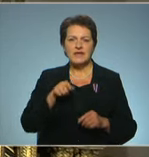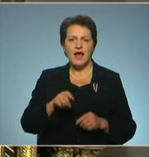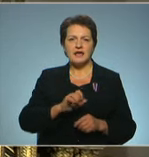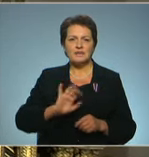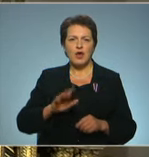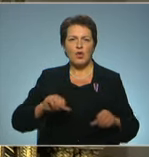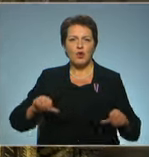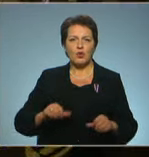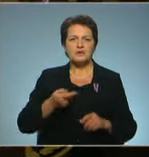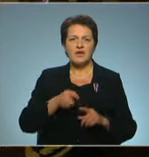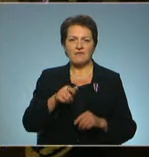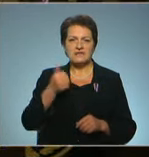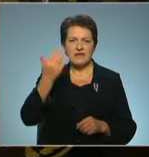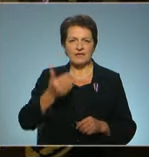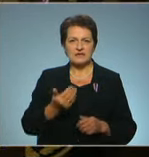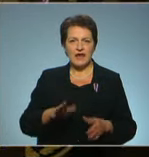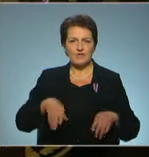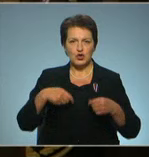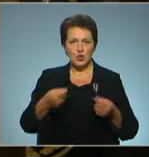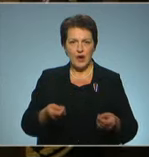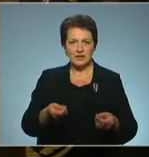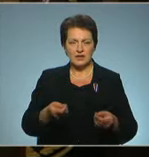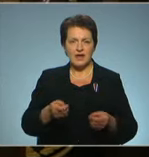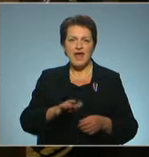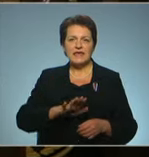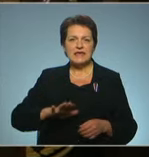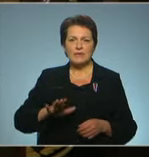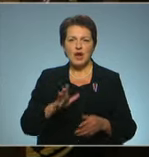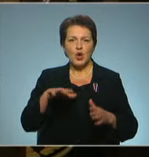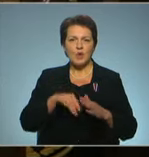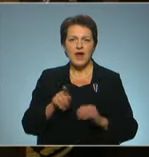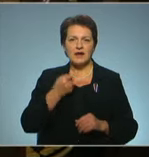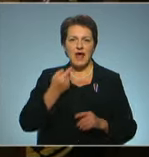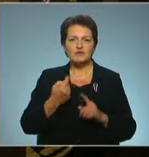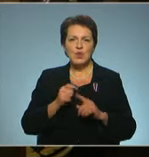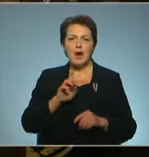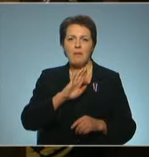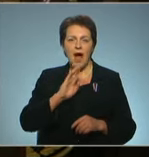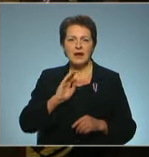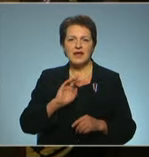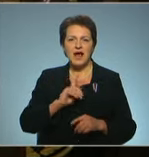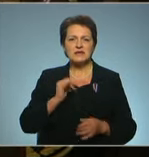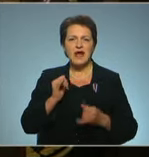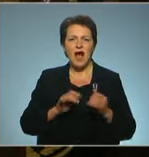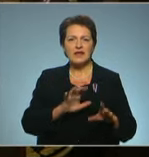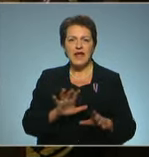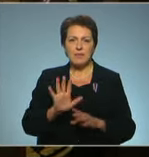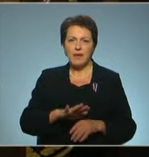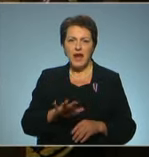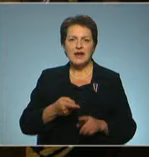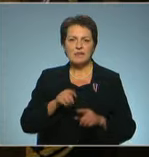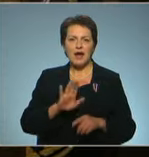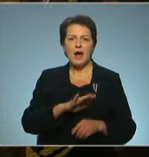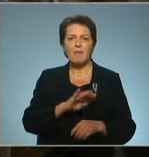Dievs tev dod. Ģimene, kurā ir tēvs un māte, kas gādā par bērniem tā, ka bērni viņus godā